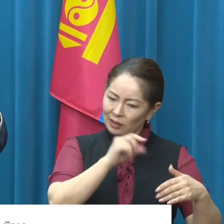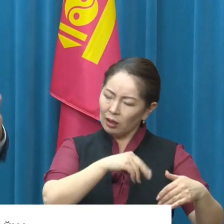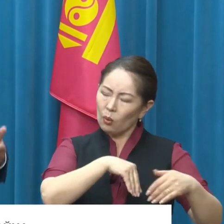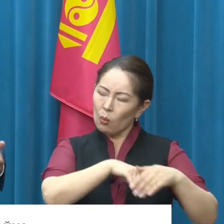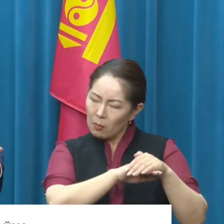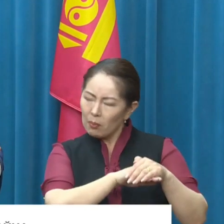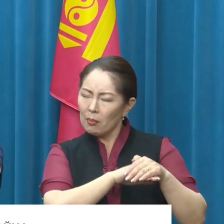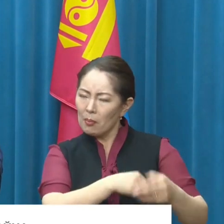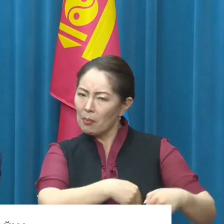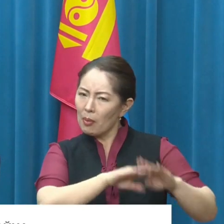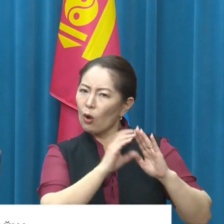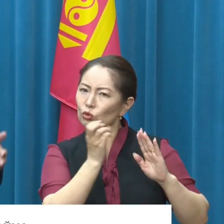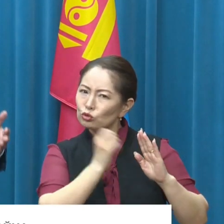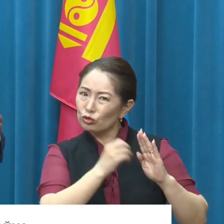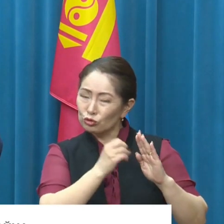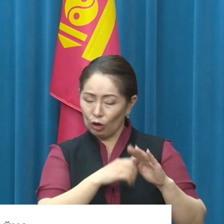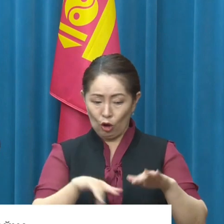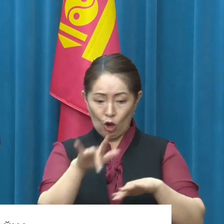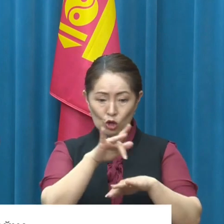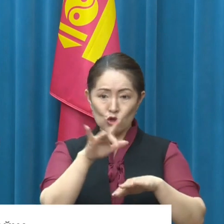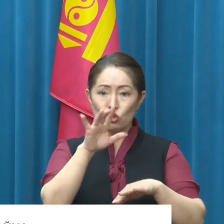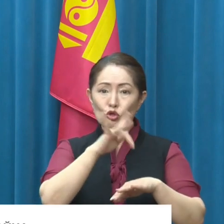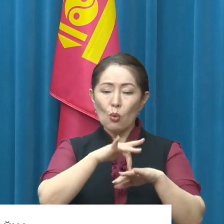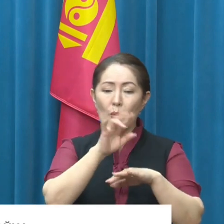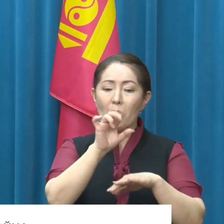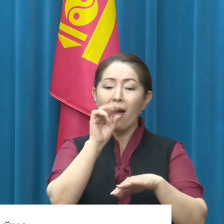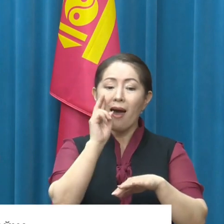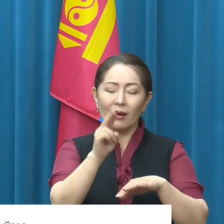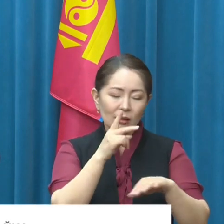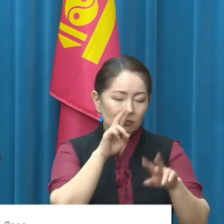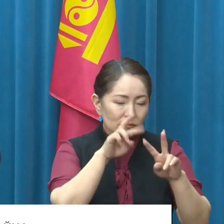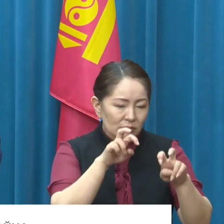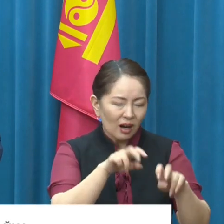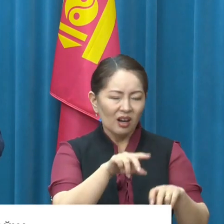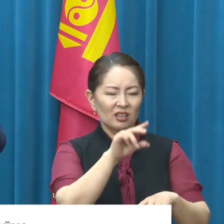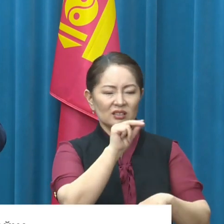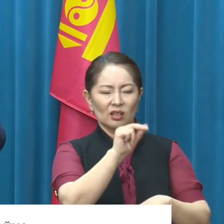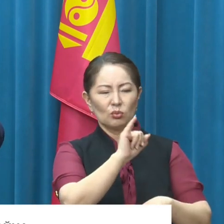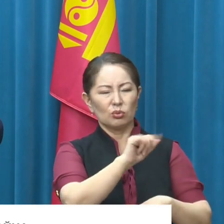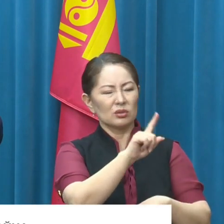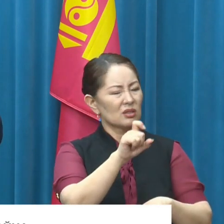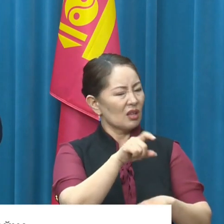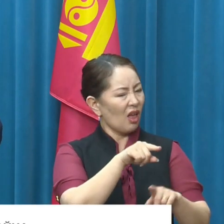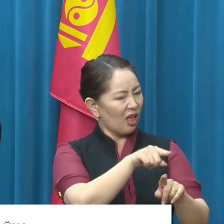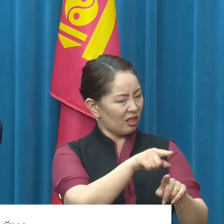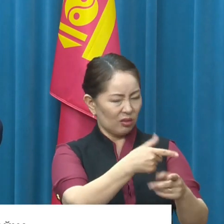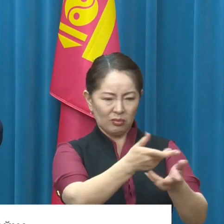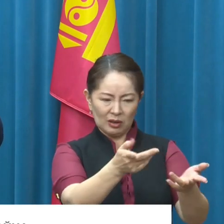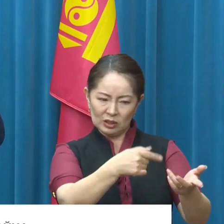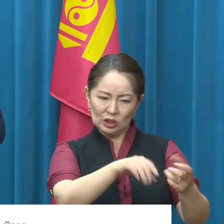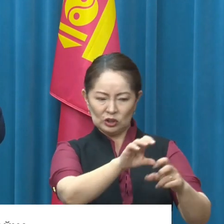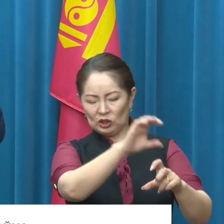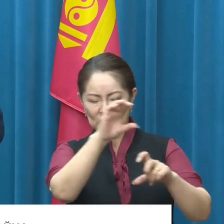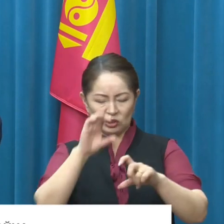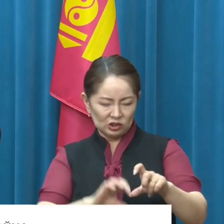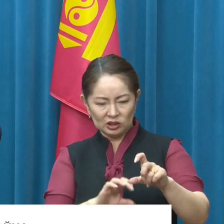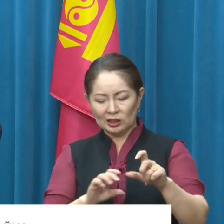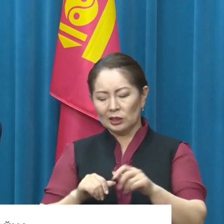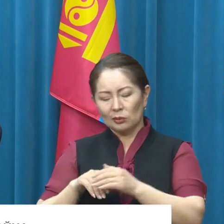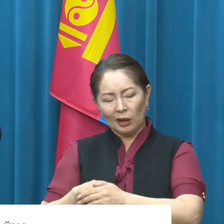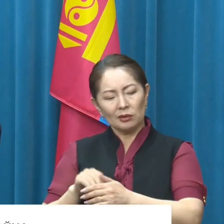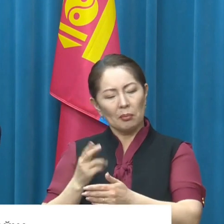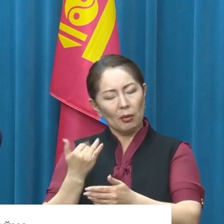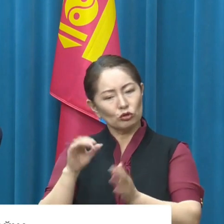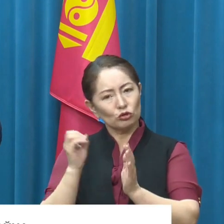Төв банкны журмын дагуу ангиллаад, за, энэ зээлүүд нь ийм чанаргүй болсон байна. За, чанаргүй зээлийнхаа ийм одоо зэрэгэл ангилд байгаа учраас